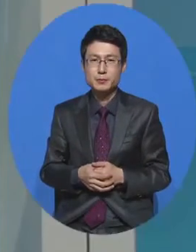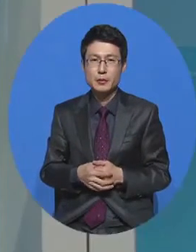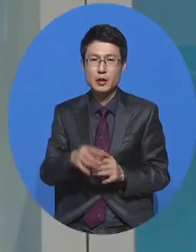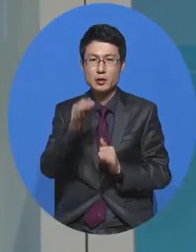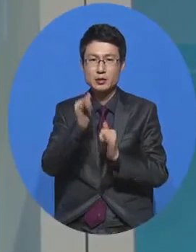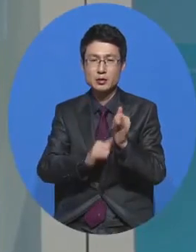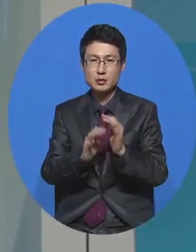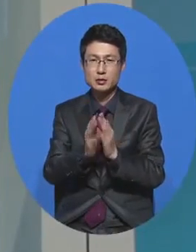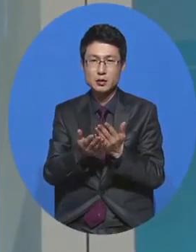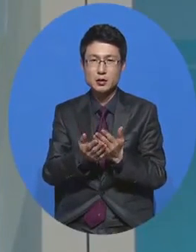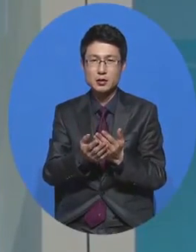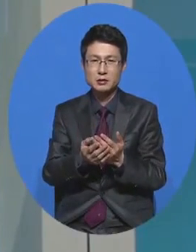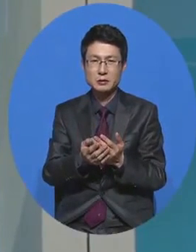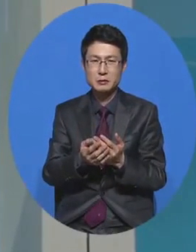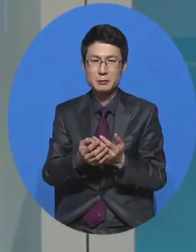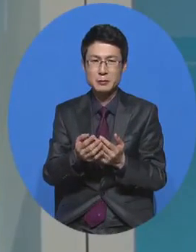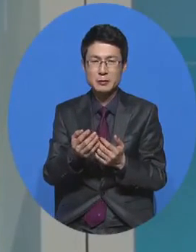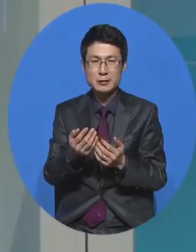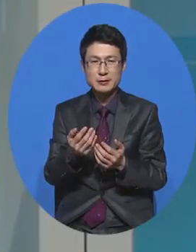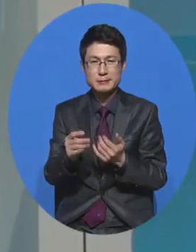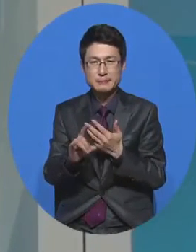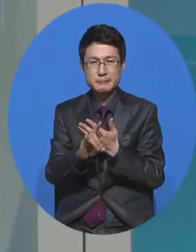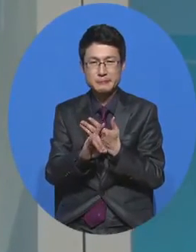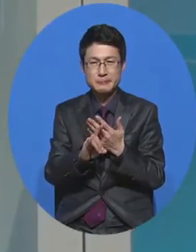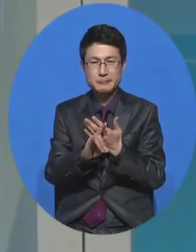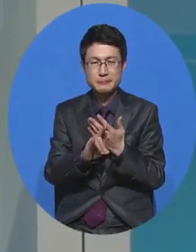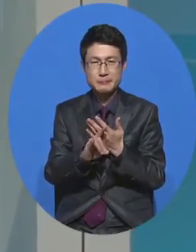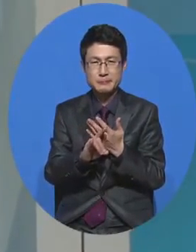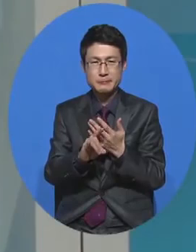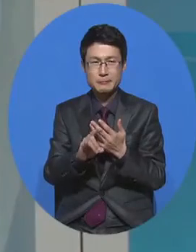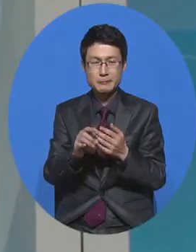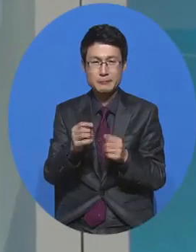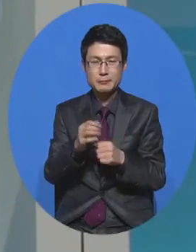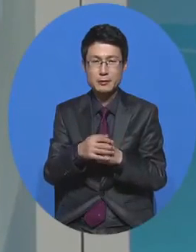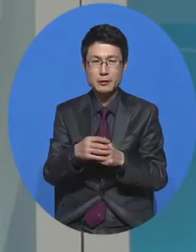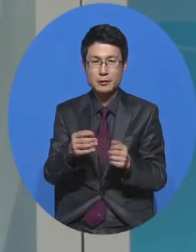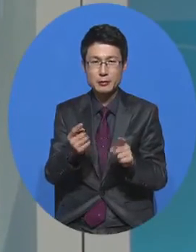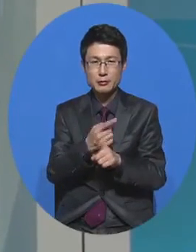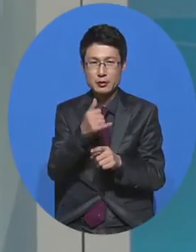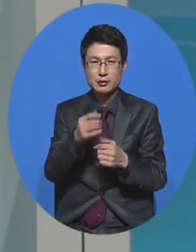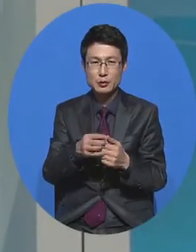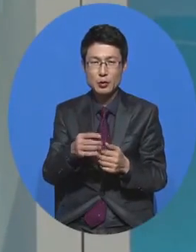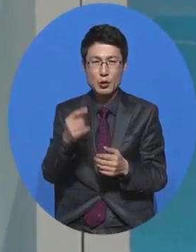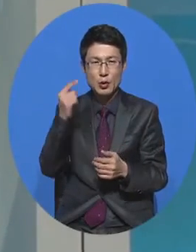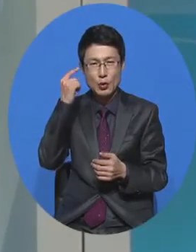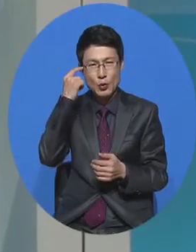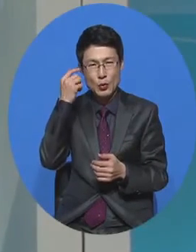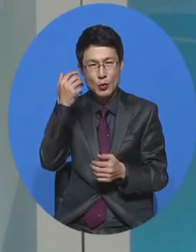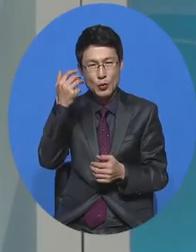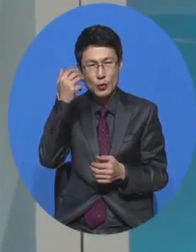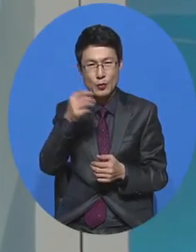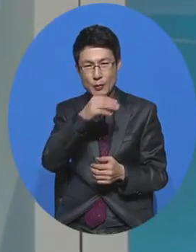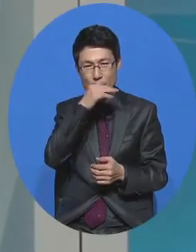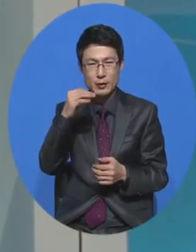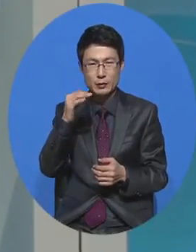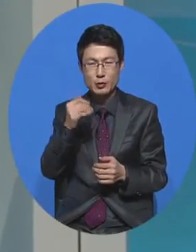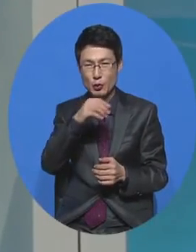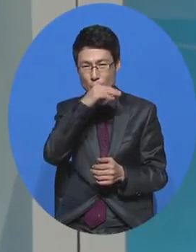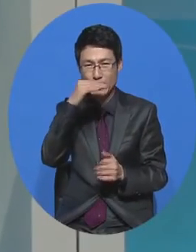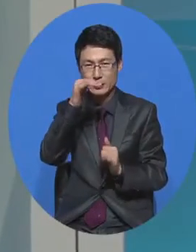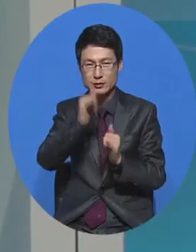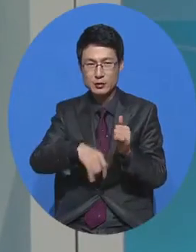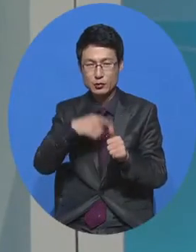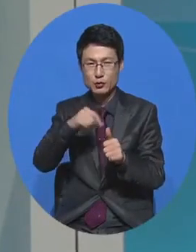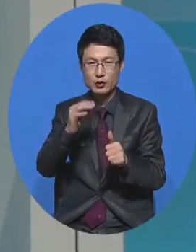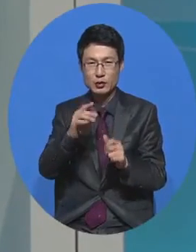교과서 를 뭐 경여하게 바꾼다고 그래서 헌의 올바른 인간이 되고 올바른 역사 교육이 이루어지는 것은 아닙니다 미 그